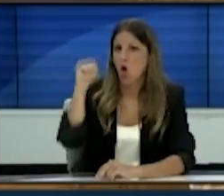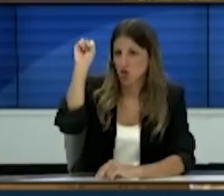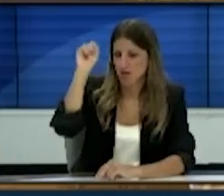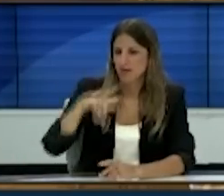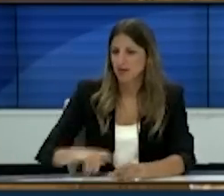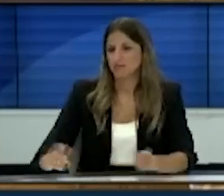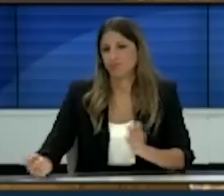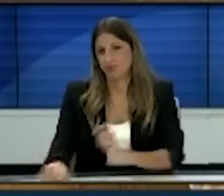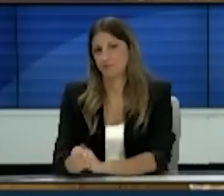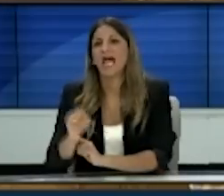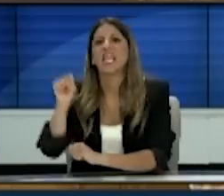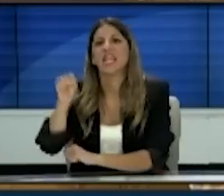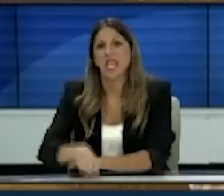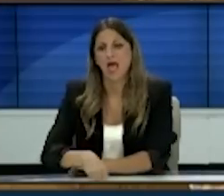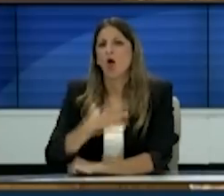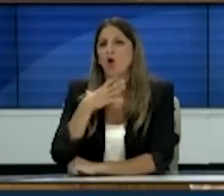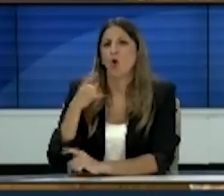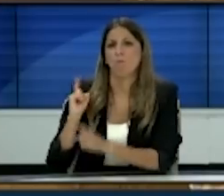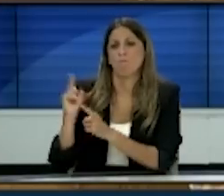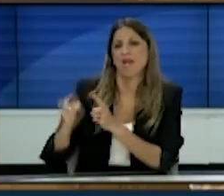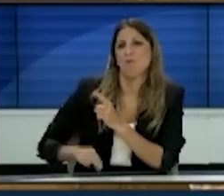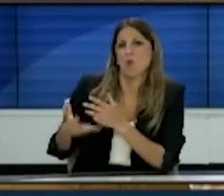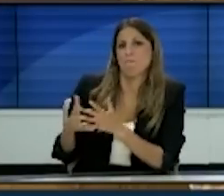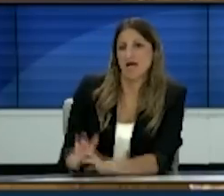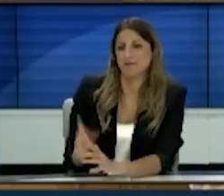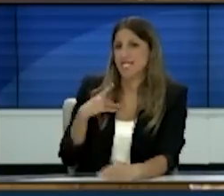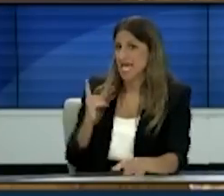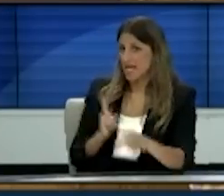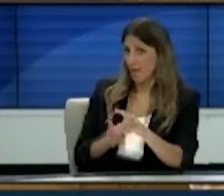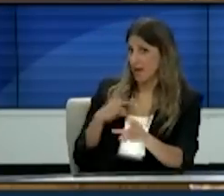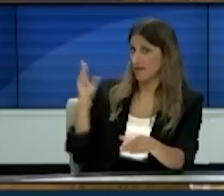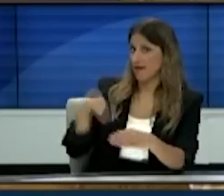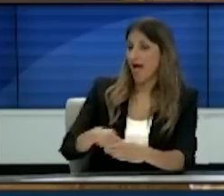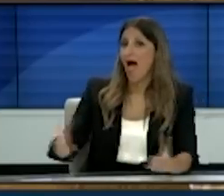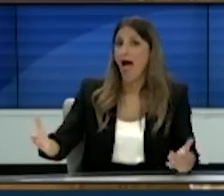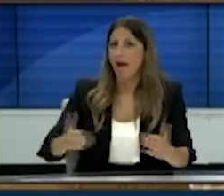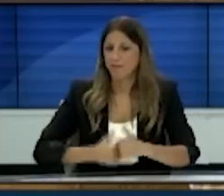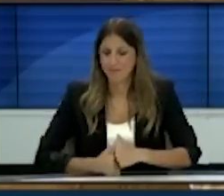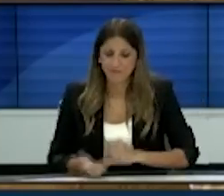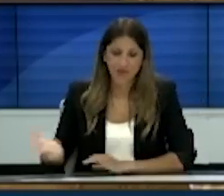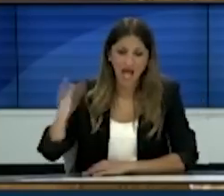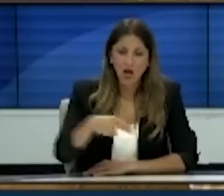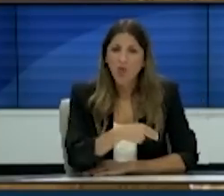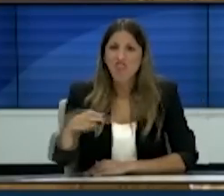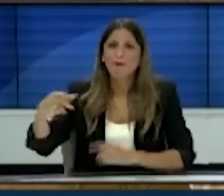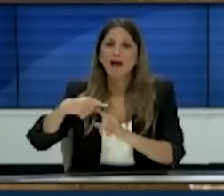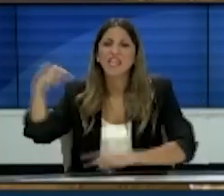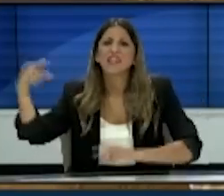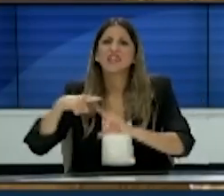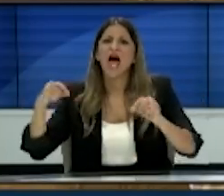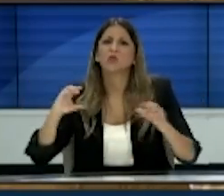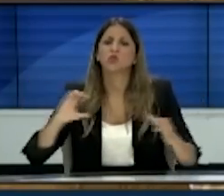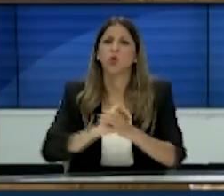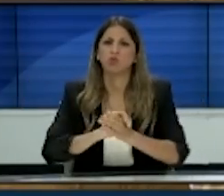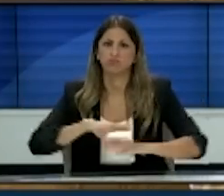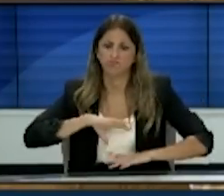σας μνημόνιο. Ή μήπως θα μπορούσατε να τσακωθείτε για το ΝΑΤΟ και τις δεσμεύσεις που αναλαμβάνει